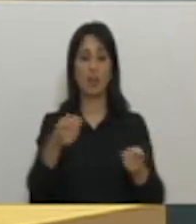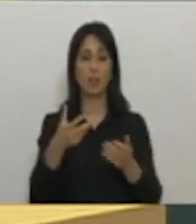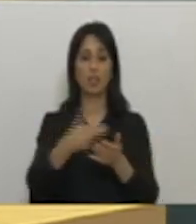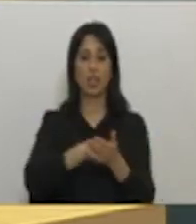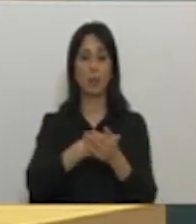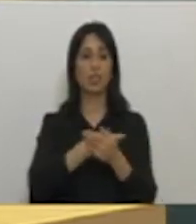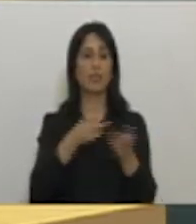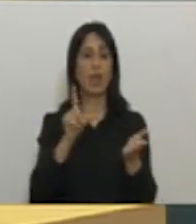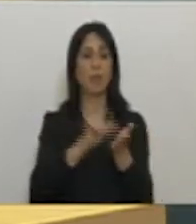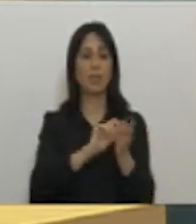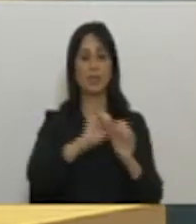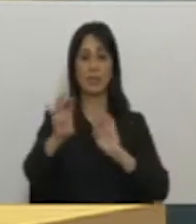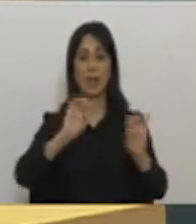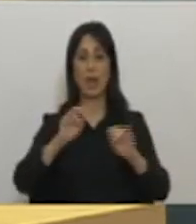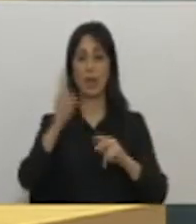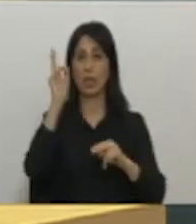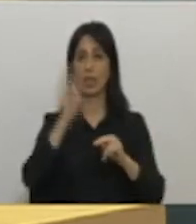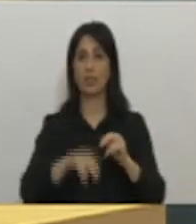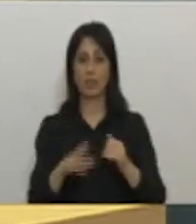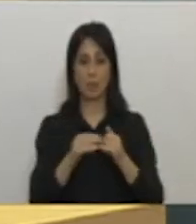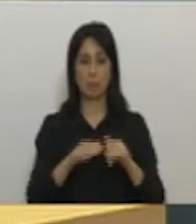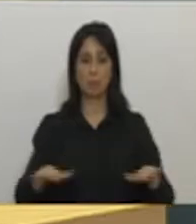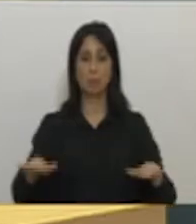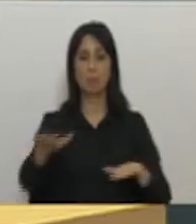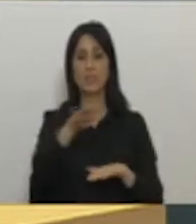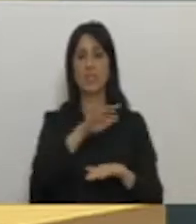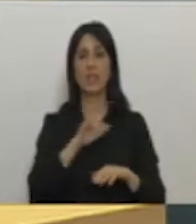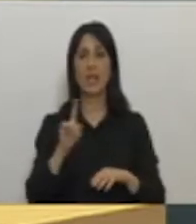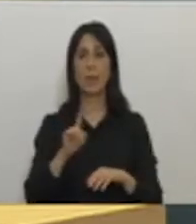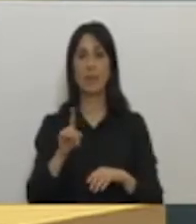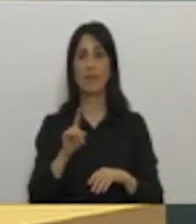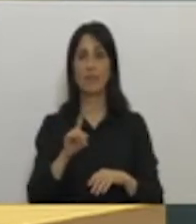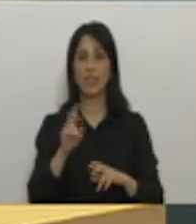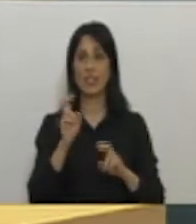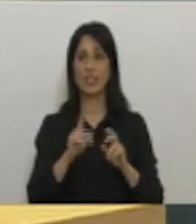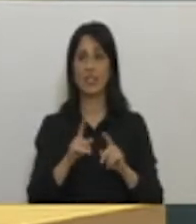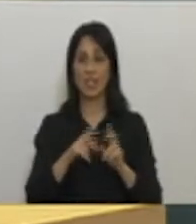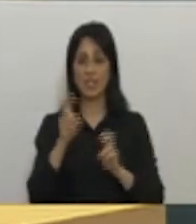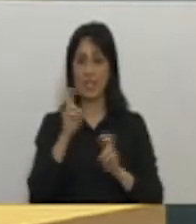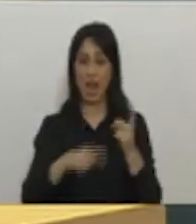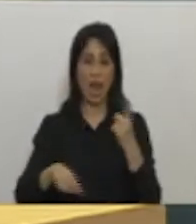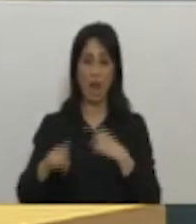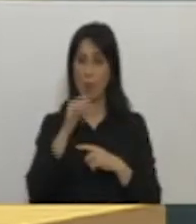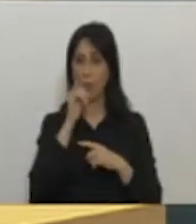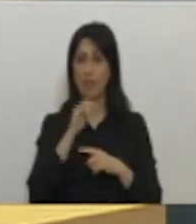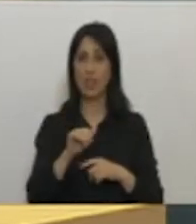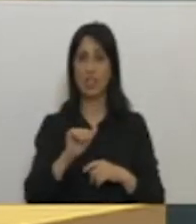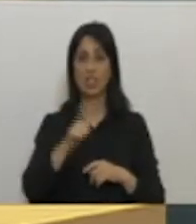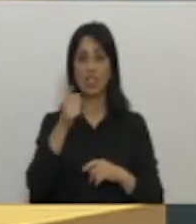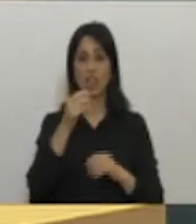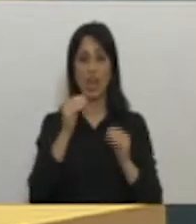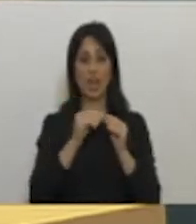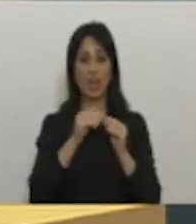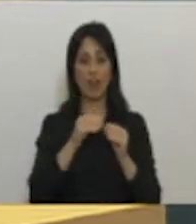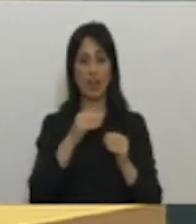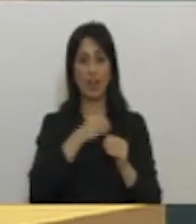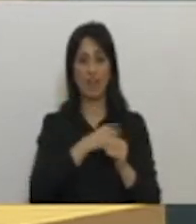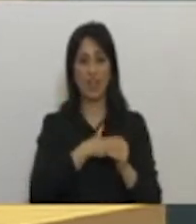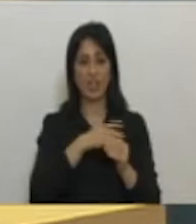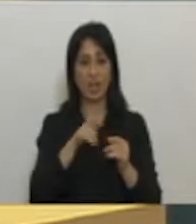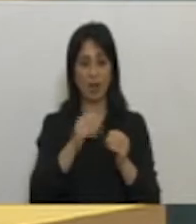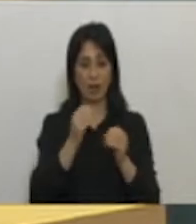დავარიგებთ პენსიებმა და დამთავრდა. მიწა ისეთი რამაა, რომლის წარმოება არ შეიძლება. ამიტომ ჯერ გავაკეთოთ ინვენტარიზაცია იმ